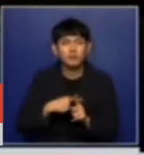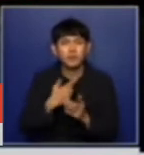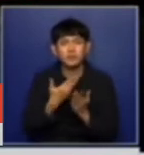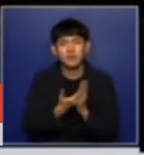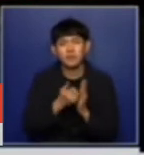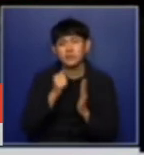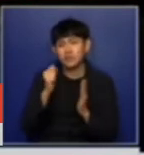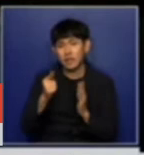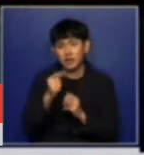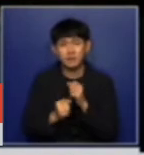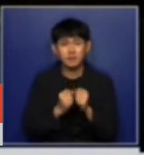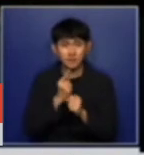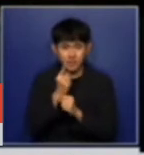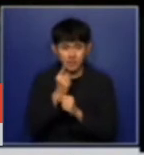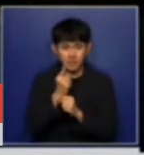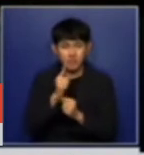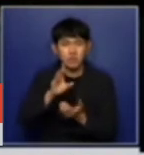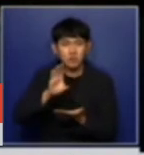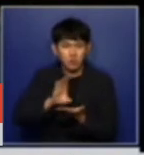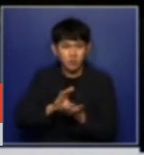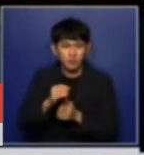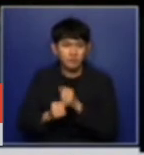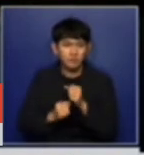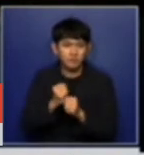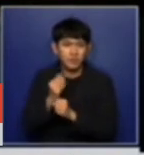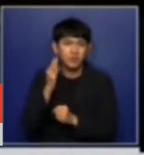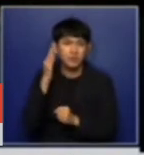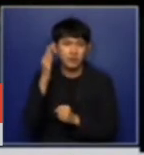ำปีงบประมาณปีถัดไป